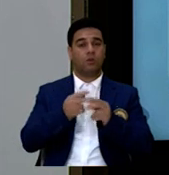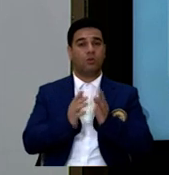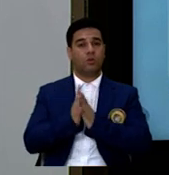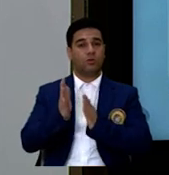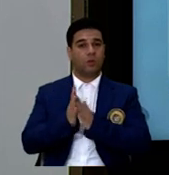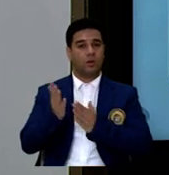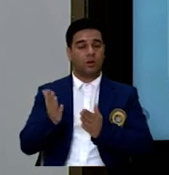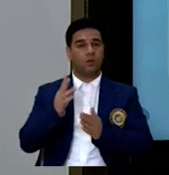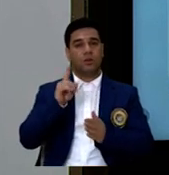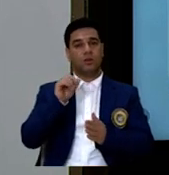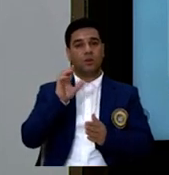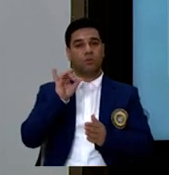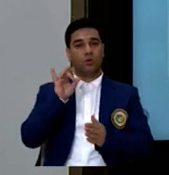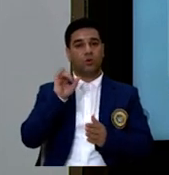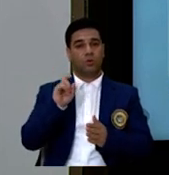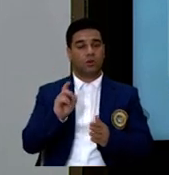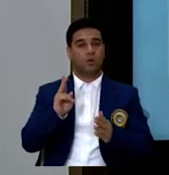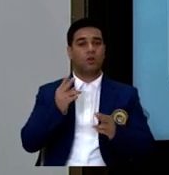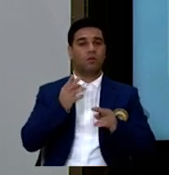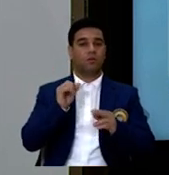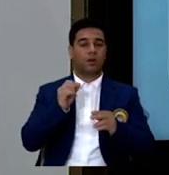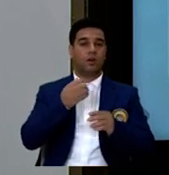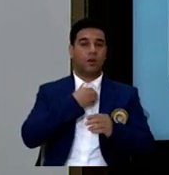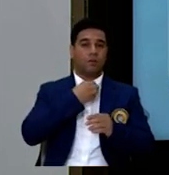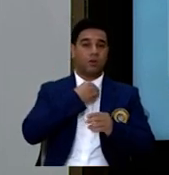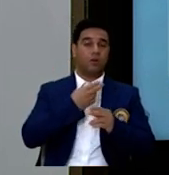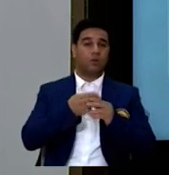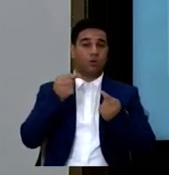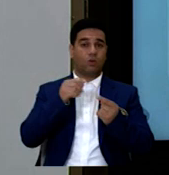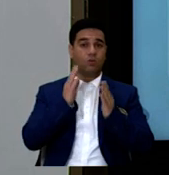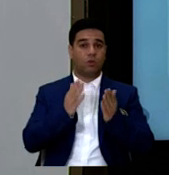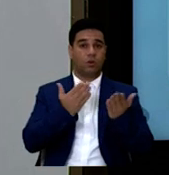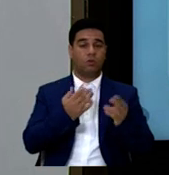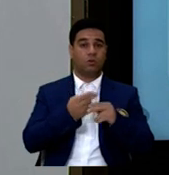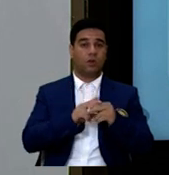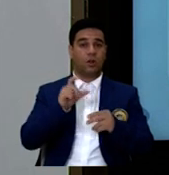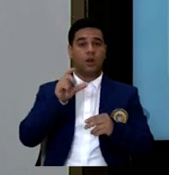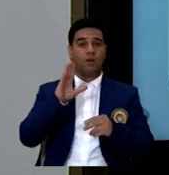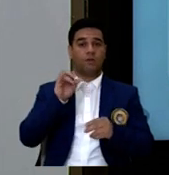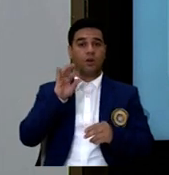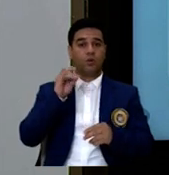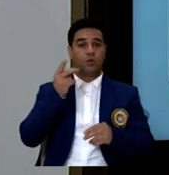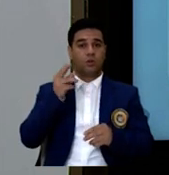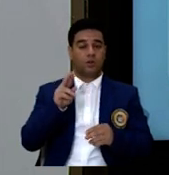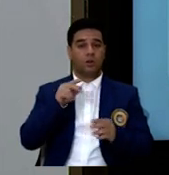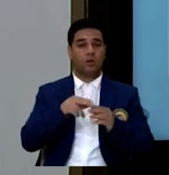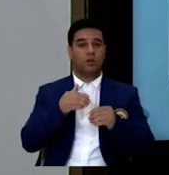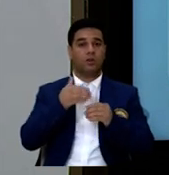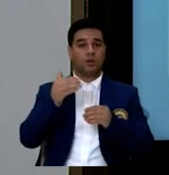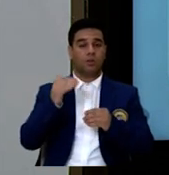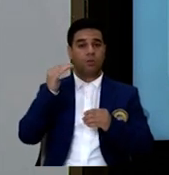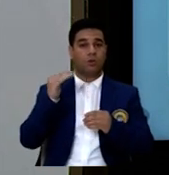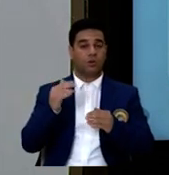o'simliklar, zamburug'lar va hayvonlarga xos bo'lib, u evolyutsiyaning dastlabki